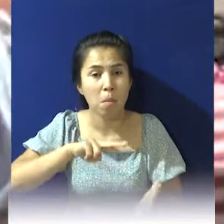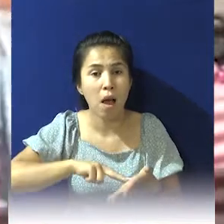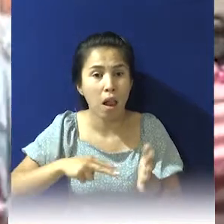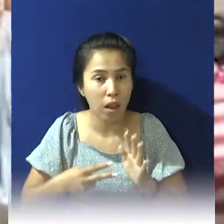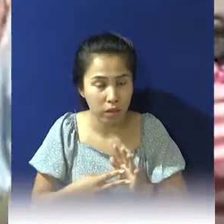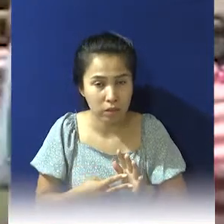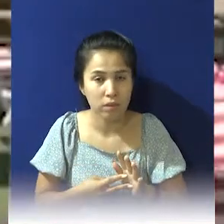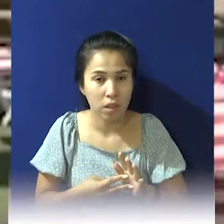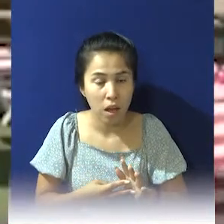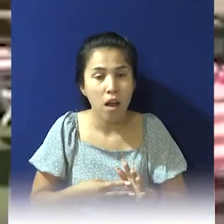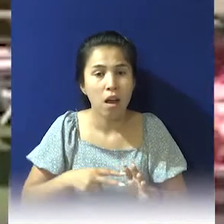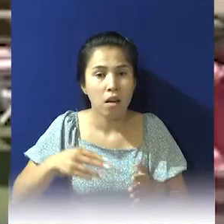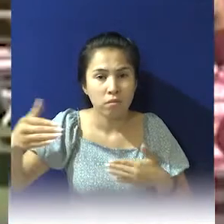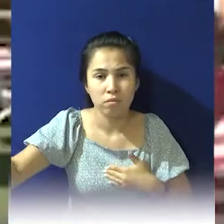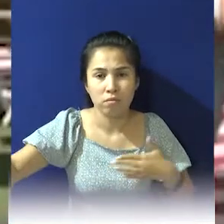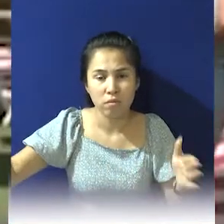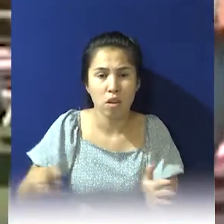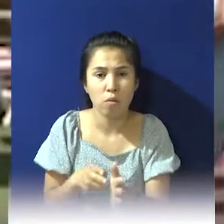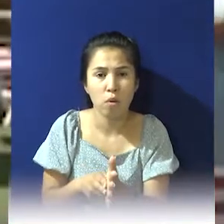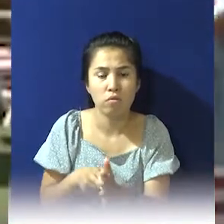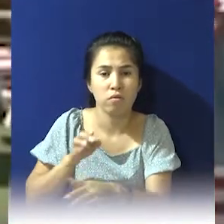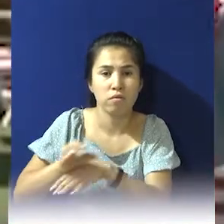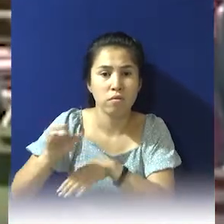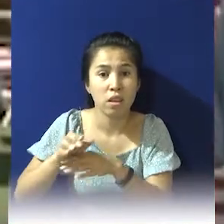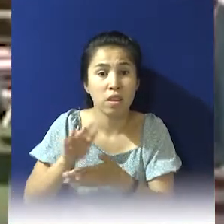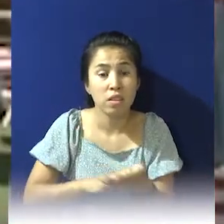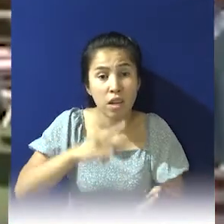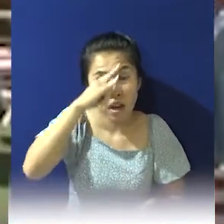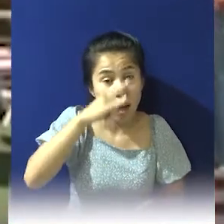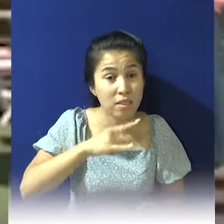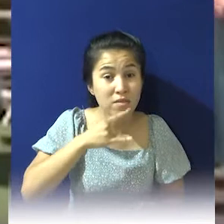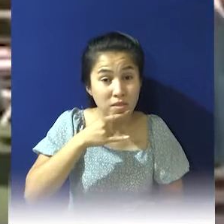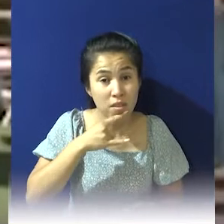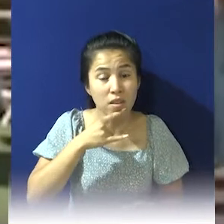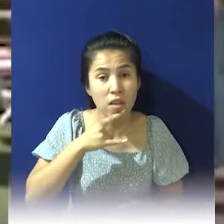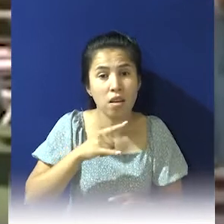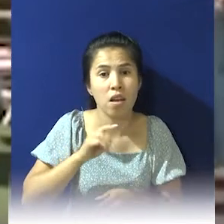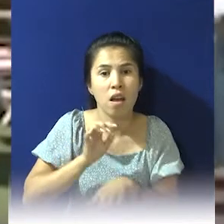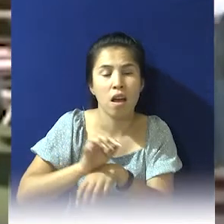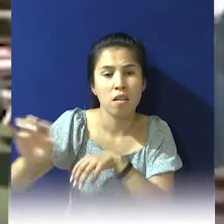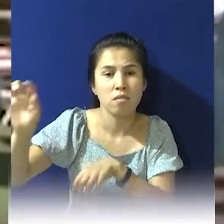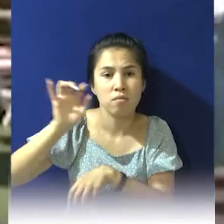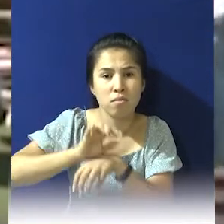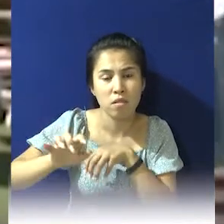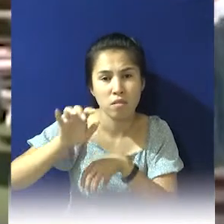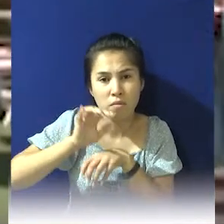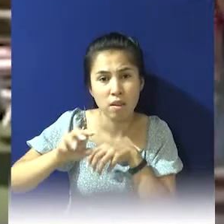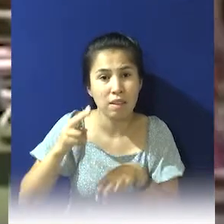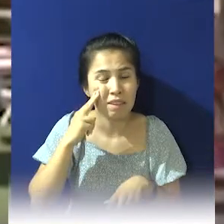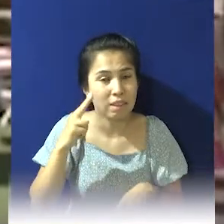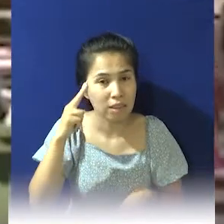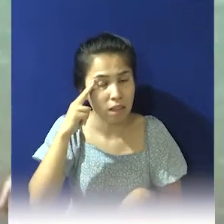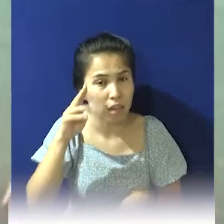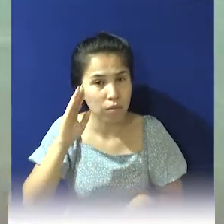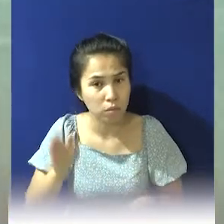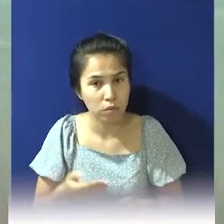из соседних стран. Например, Россия, Киргизстан. Благодаря этому хорошо развивается сфера услуг, сервис.